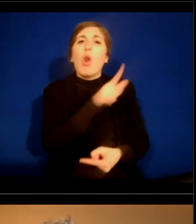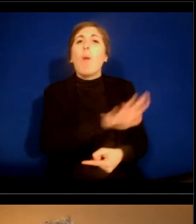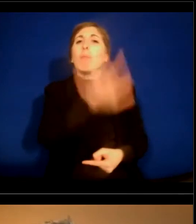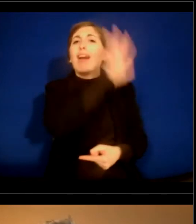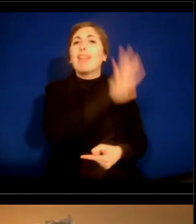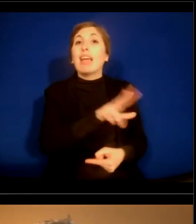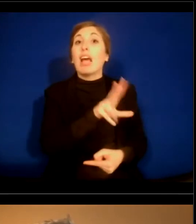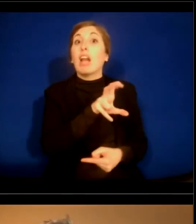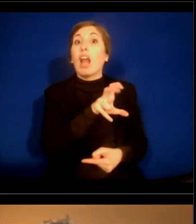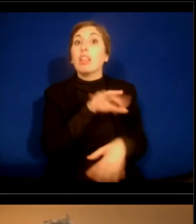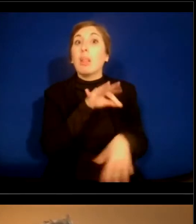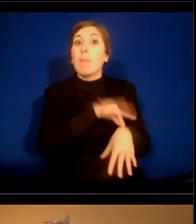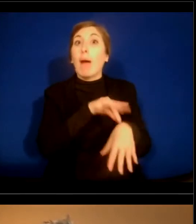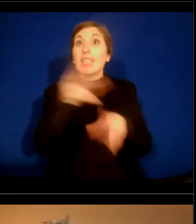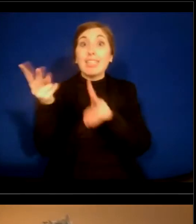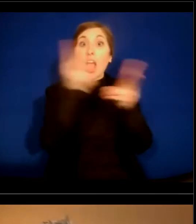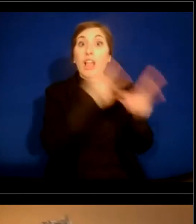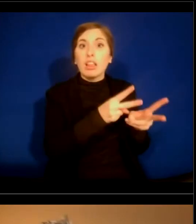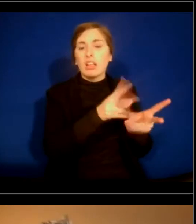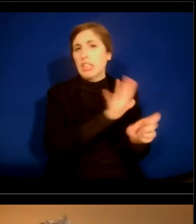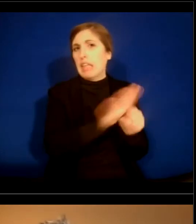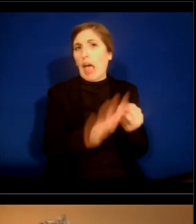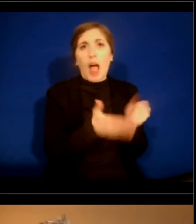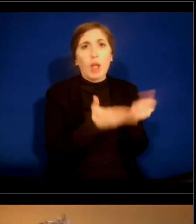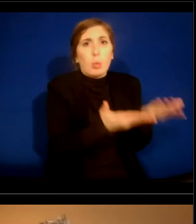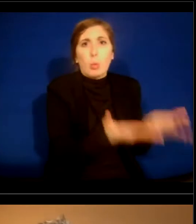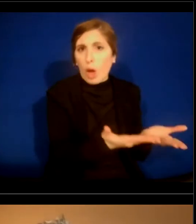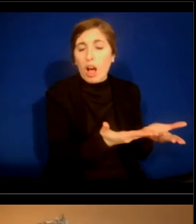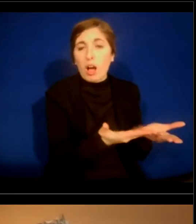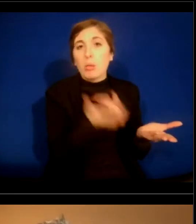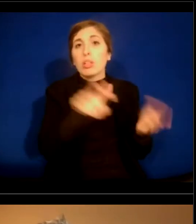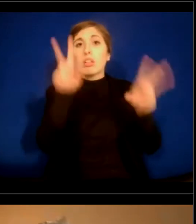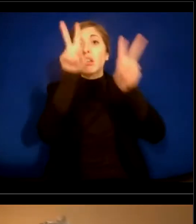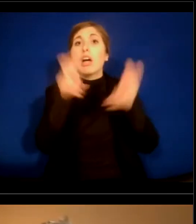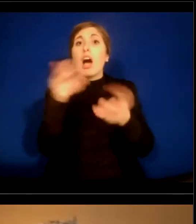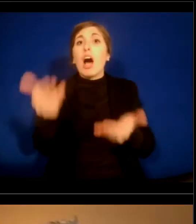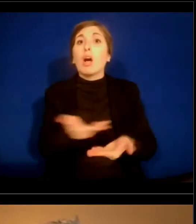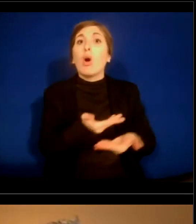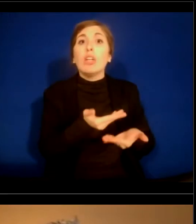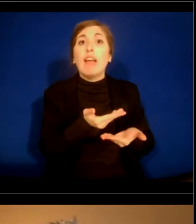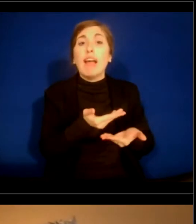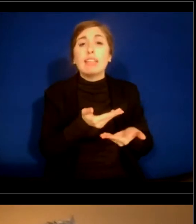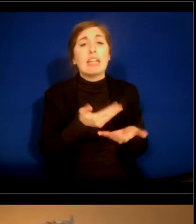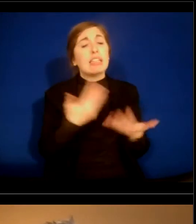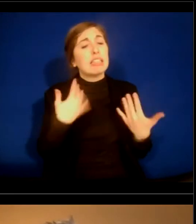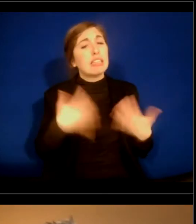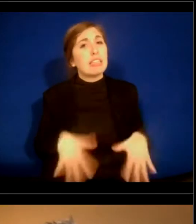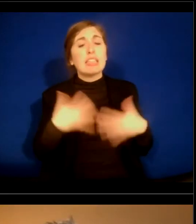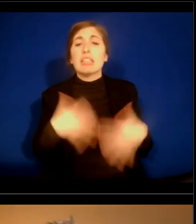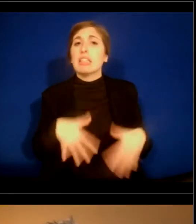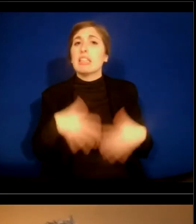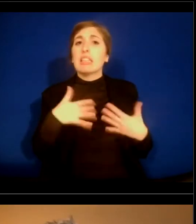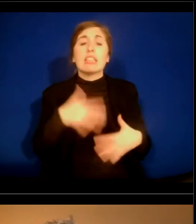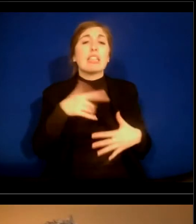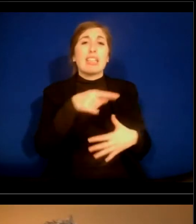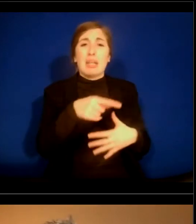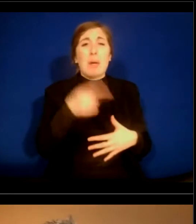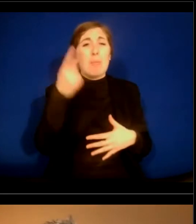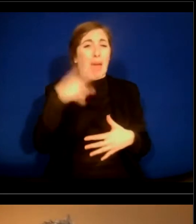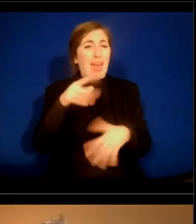30 pazienti, perché il tema dell'accoglienza è un tema che deve vedere, soprattutto per questi